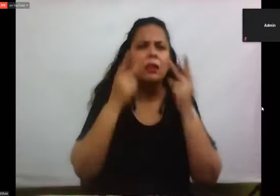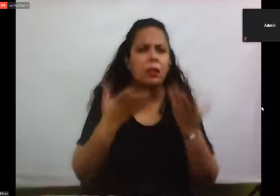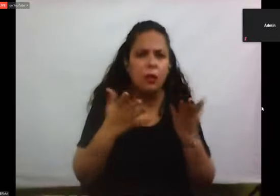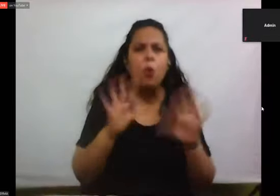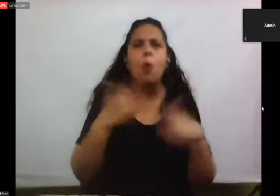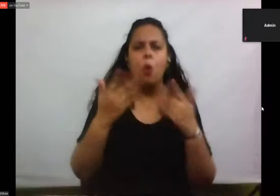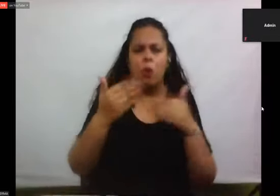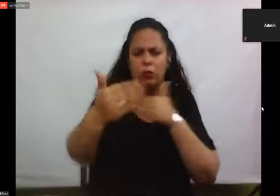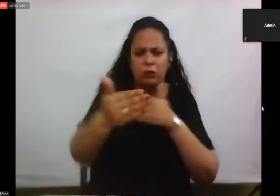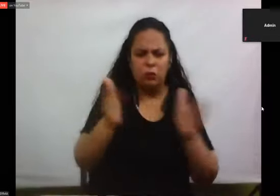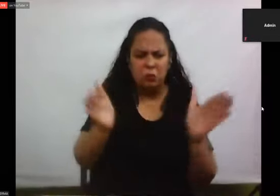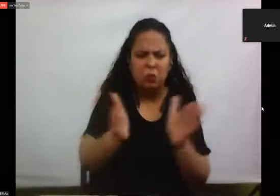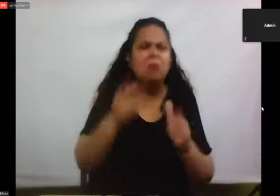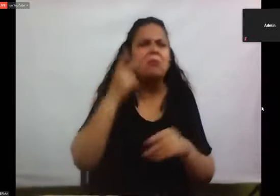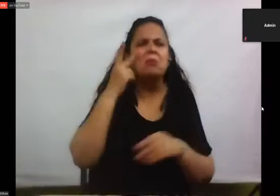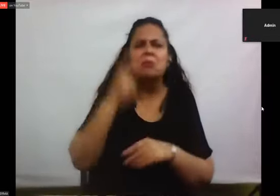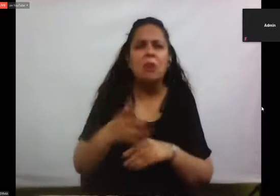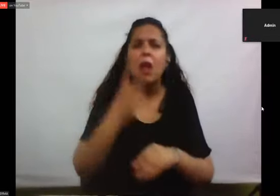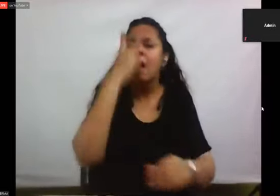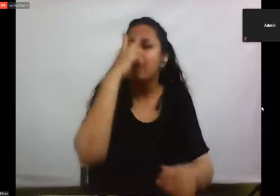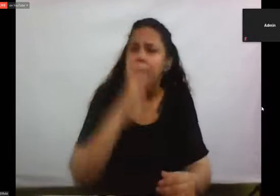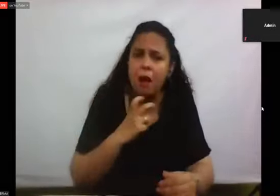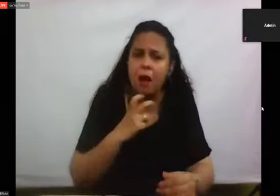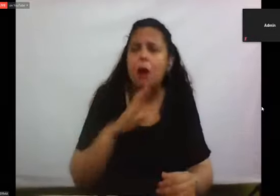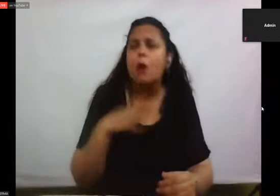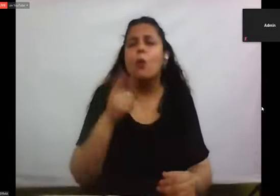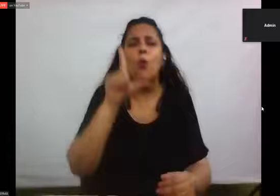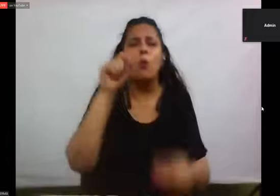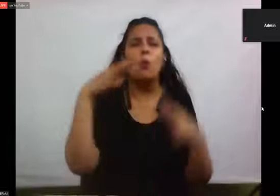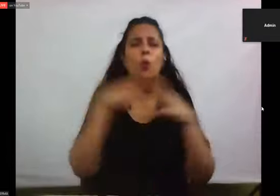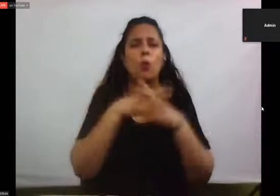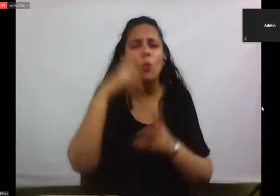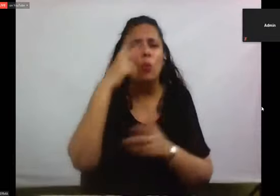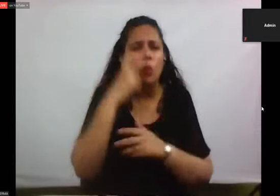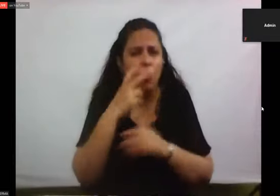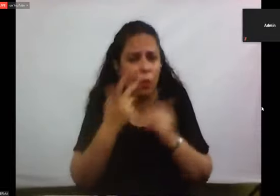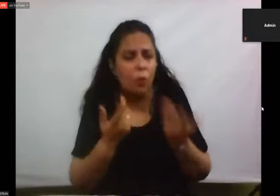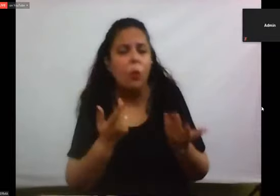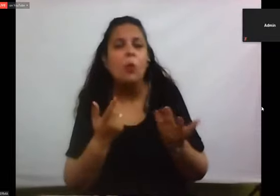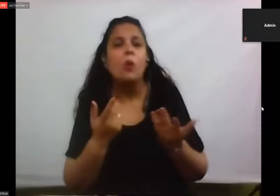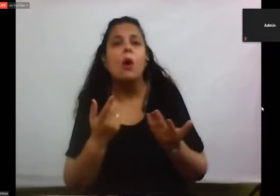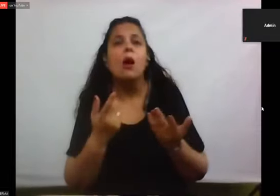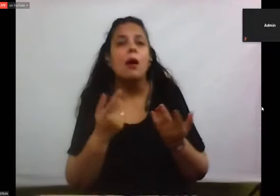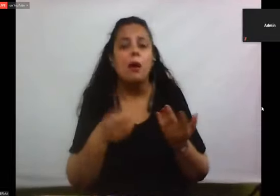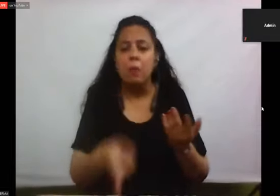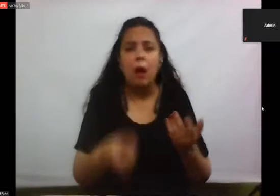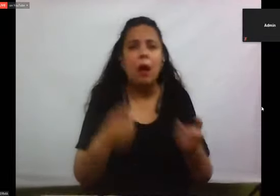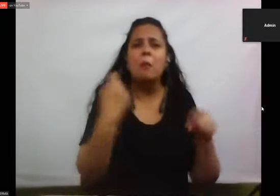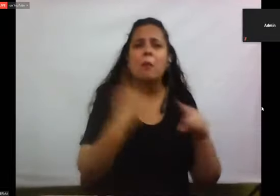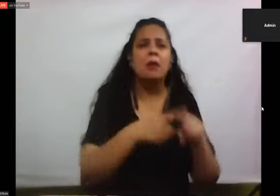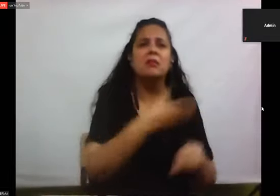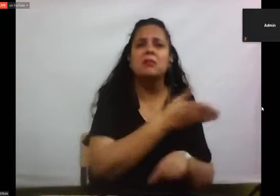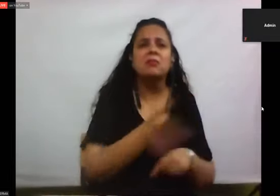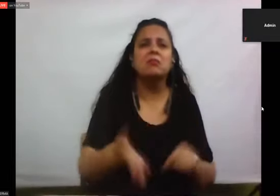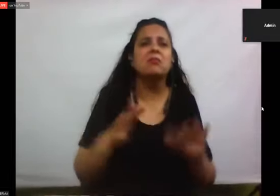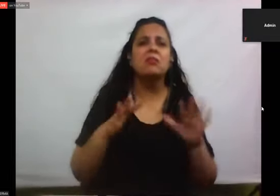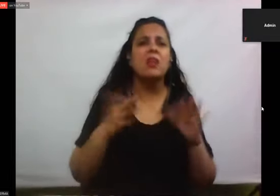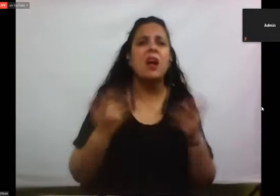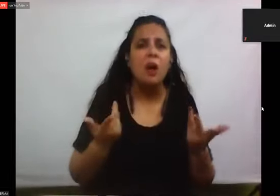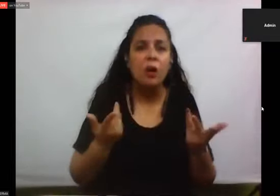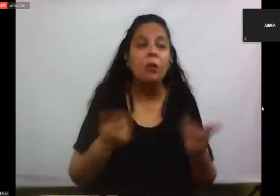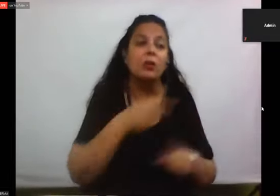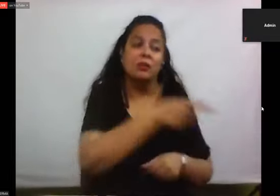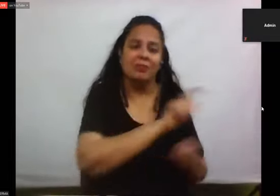totally blind hai, to hum kya karenge? Hum usko follow up karenge with a tactile snake and ladder. और